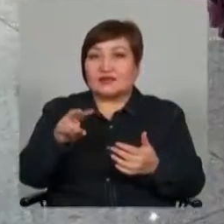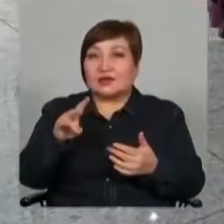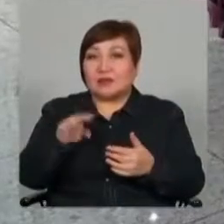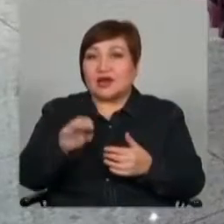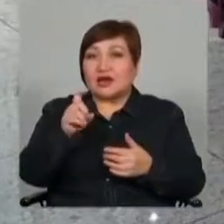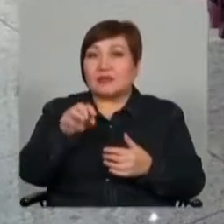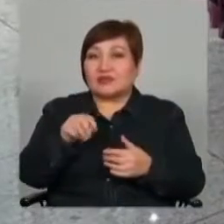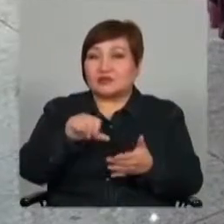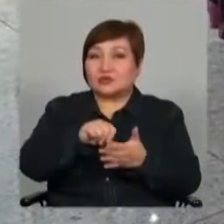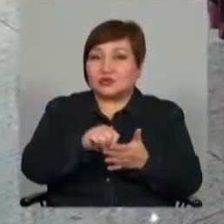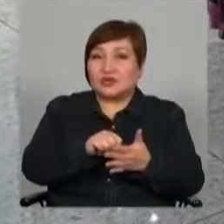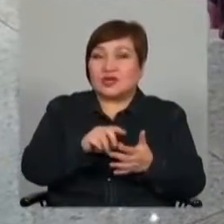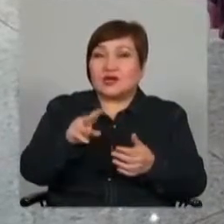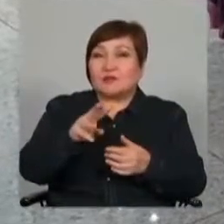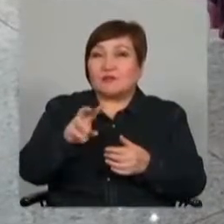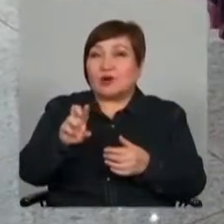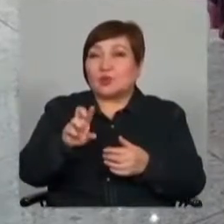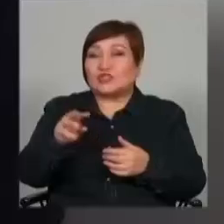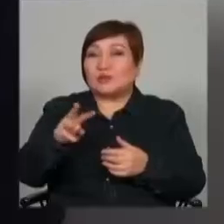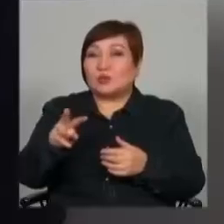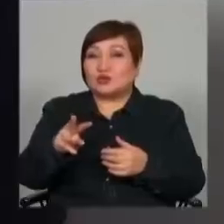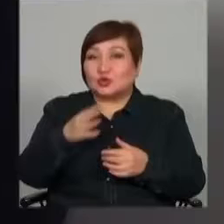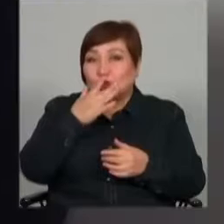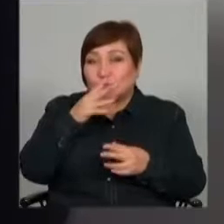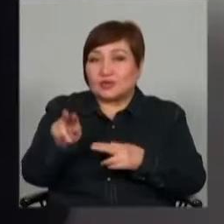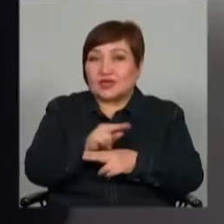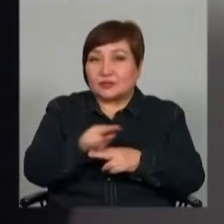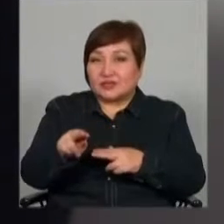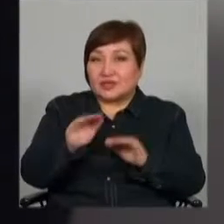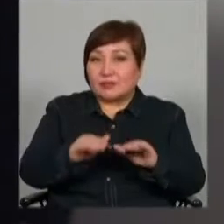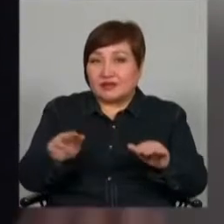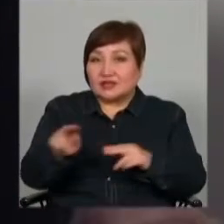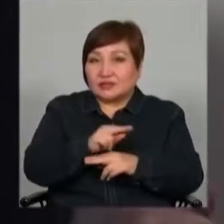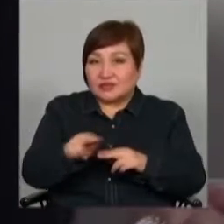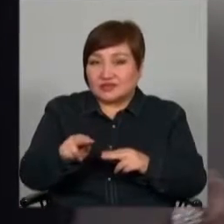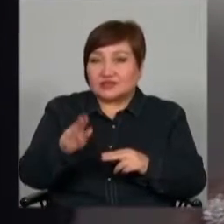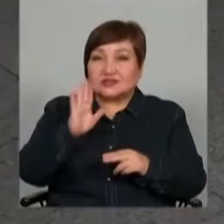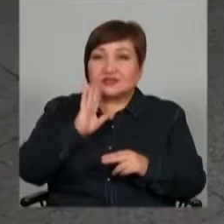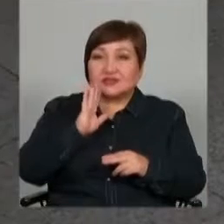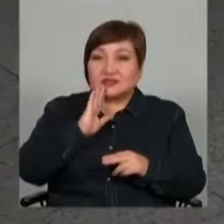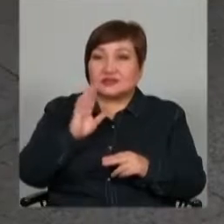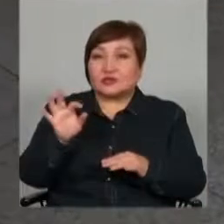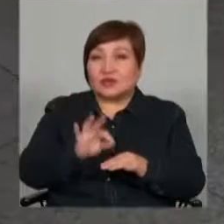Бауыржан Момышұлының келіні ұлттық тәрбие бала тәрбиесі қыздың орны мен рөлі хақында әңгіме өрбітті.